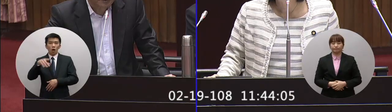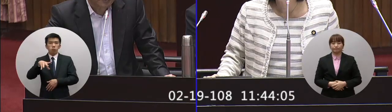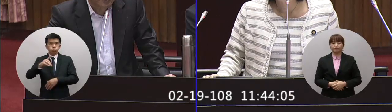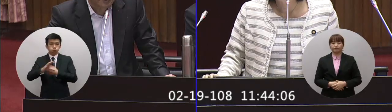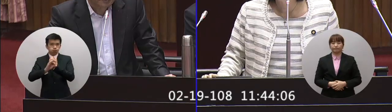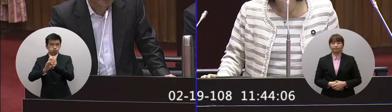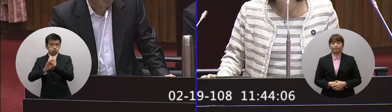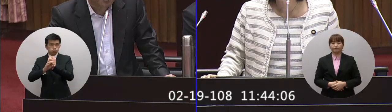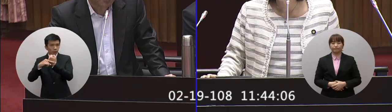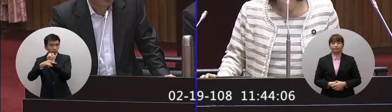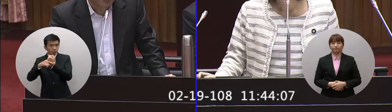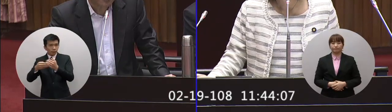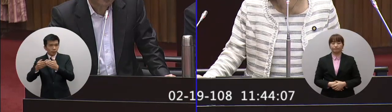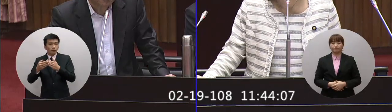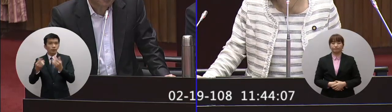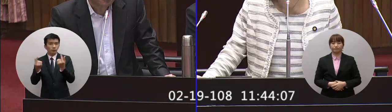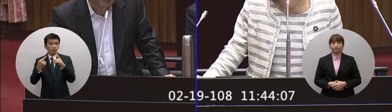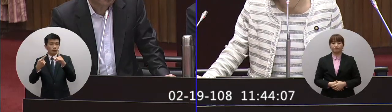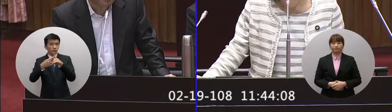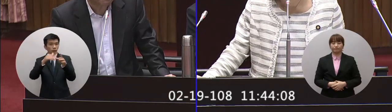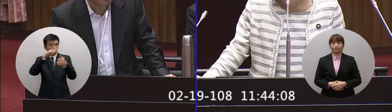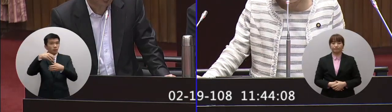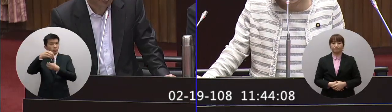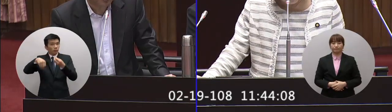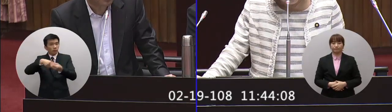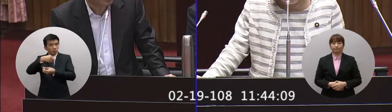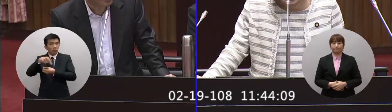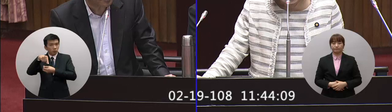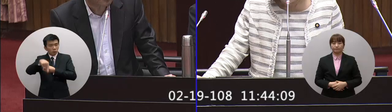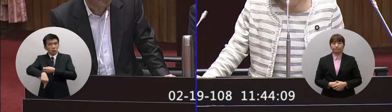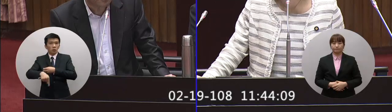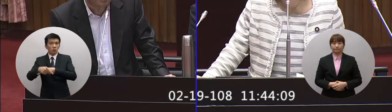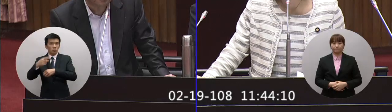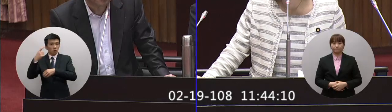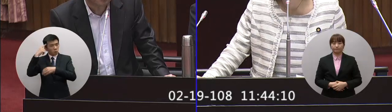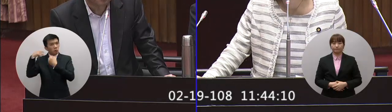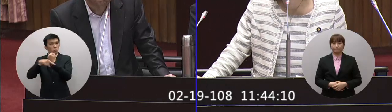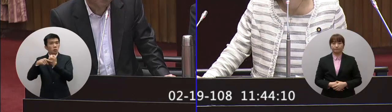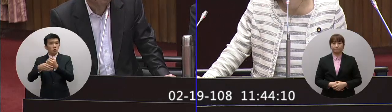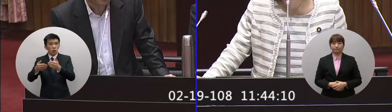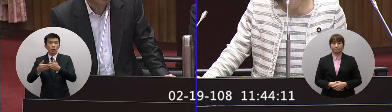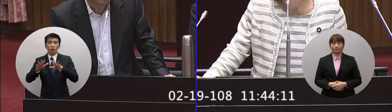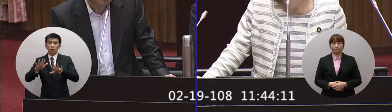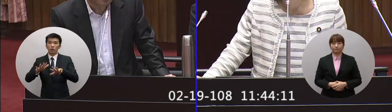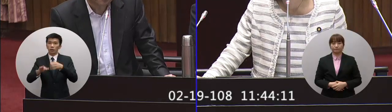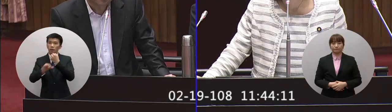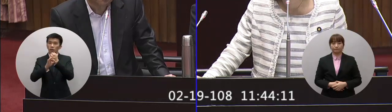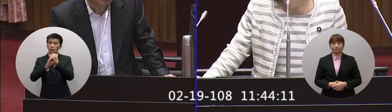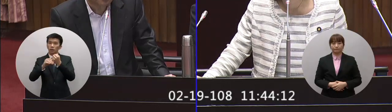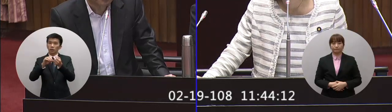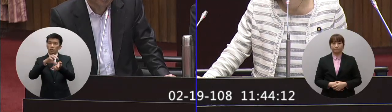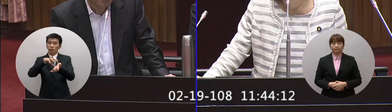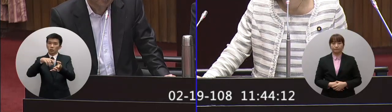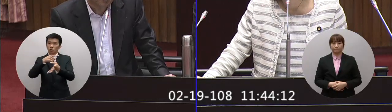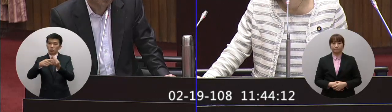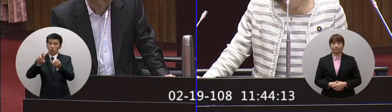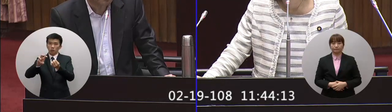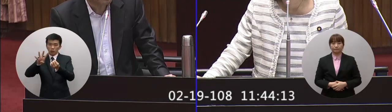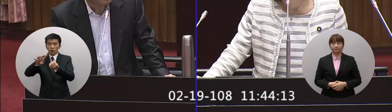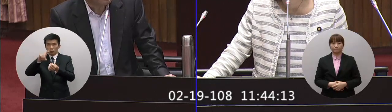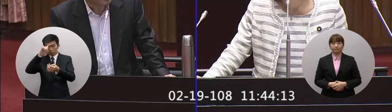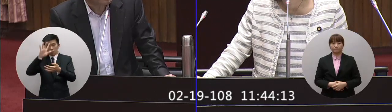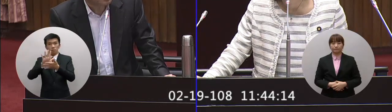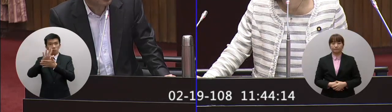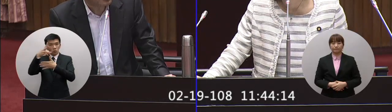试办哈，因为人力怎么样调配哈，这也是一门学问。所以现在有34家在办，那我相信很快就有一些成